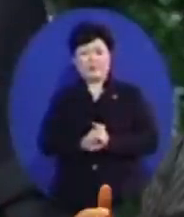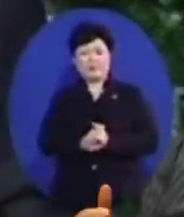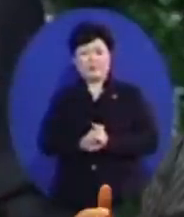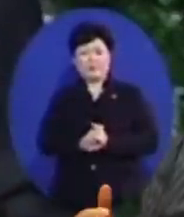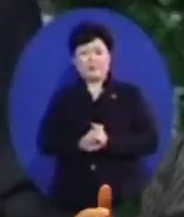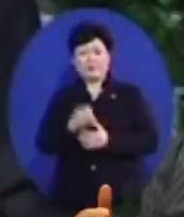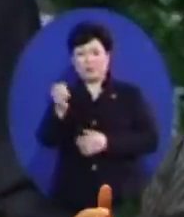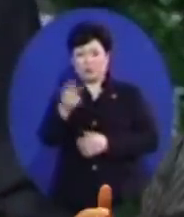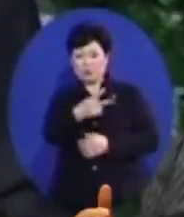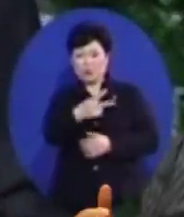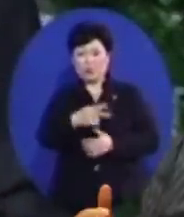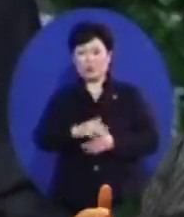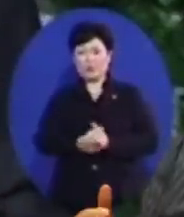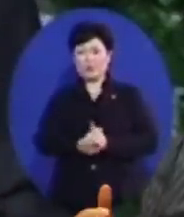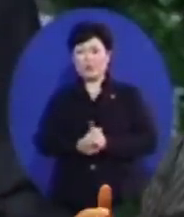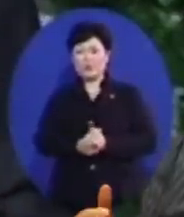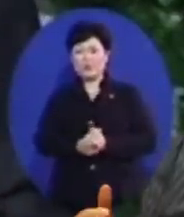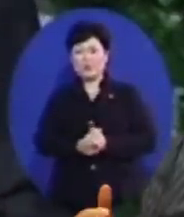또